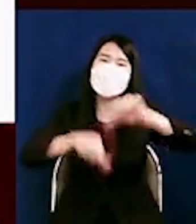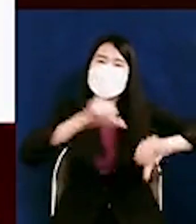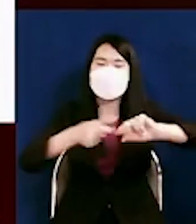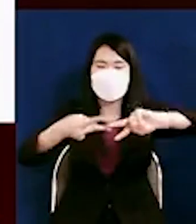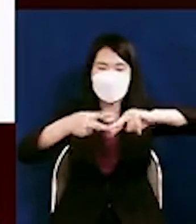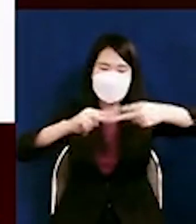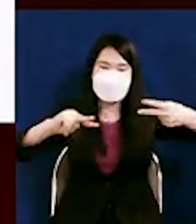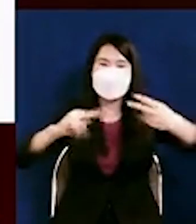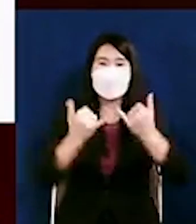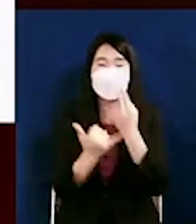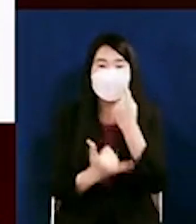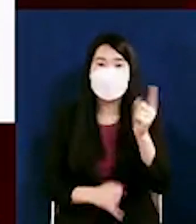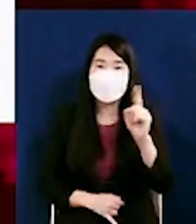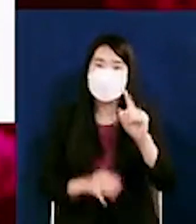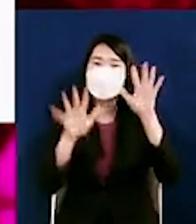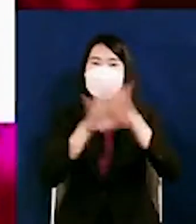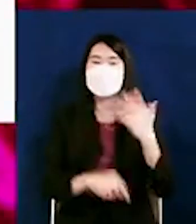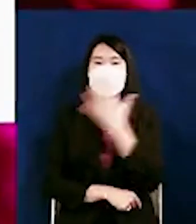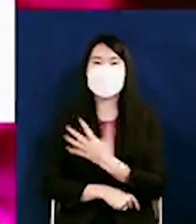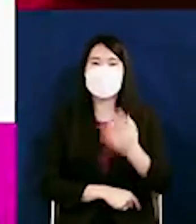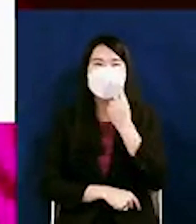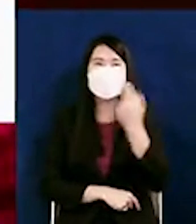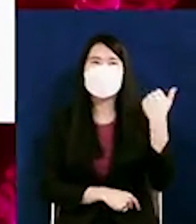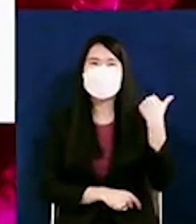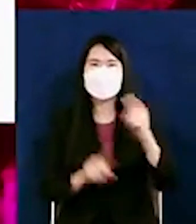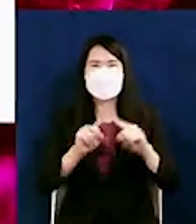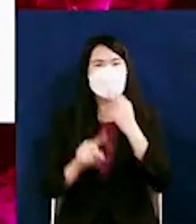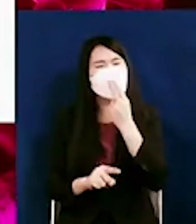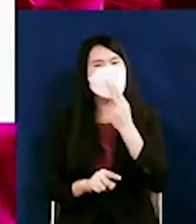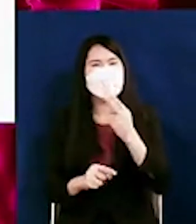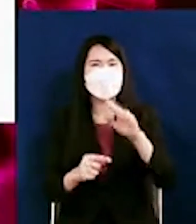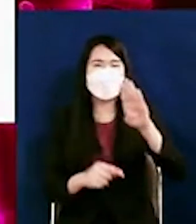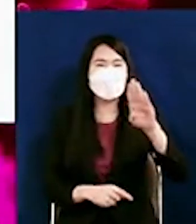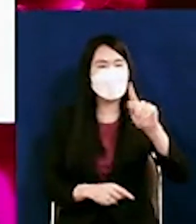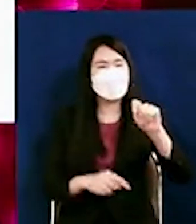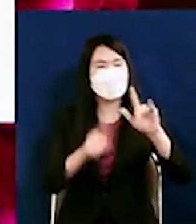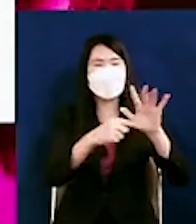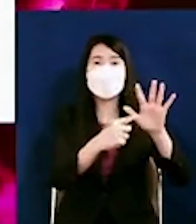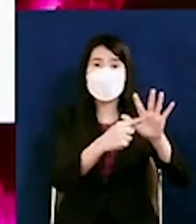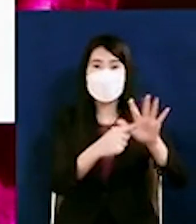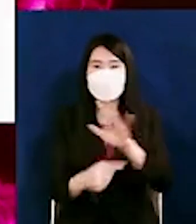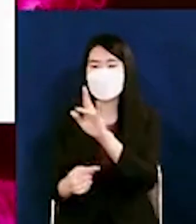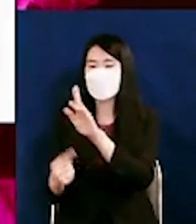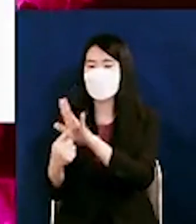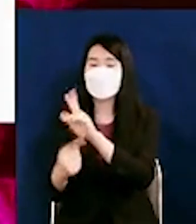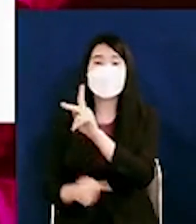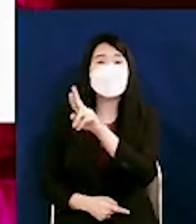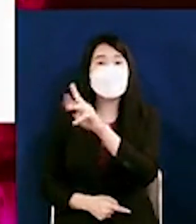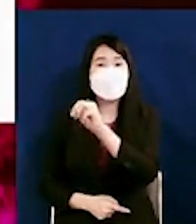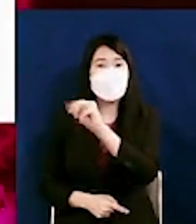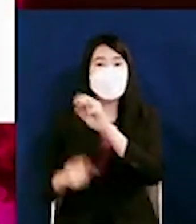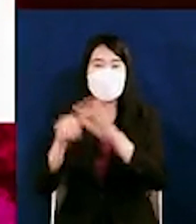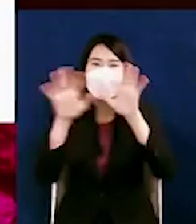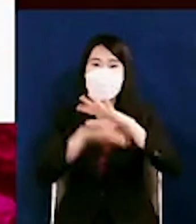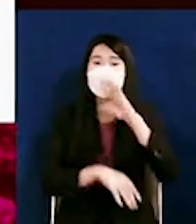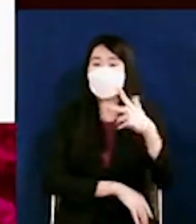ให้ไอ้ตัวเนี้ยมันอยู่ในเบต้าอยู่ในแกมมาพวกเราคงรู้ว่าเบต้ากับแกมมาเนี่ยมีปัญหาเรื่องการหลบภูมินะครับมาก